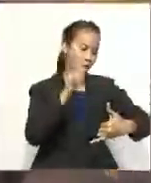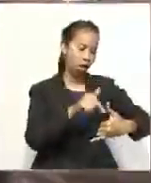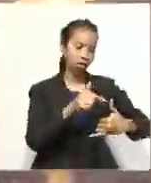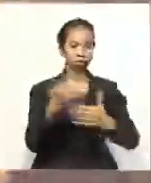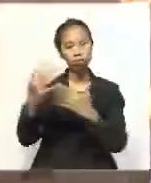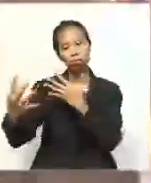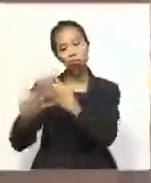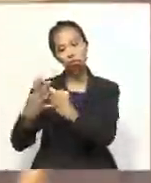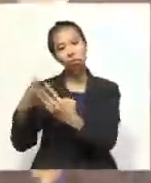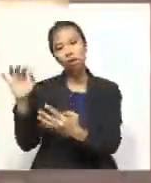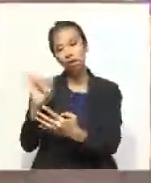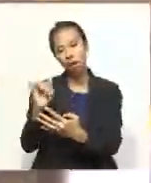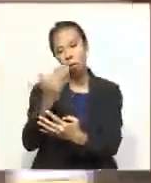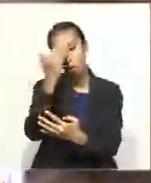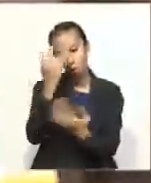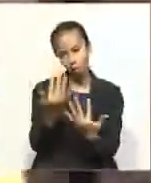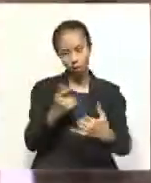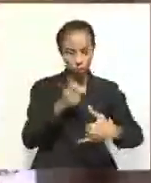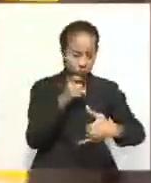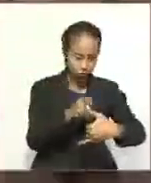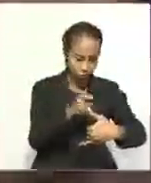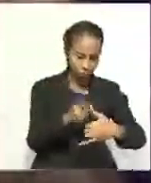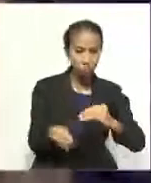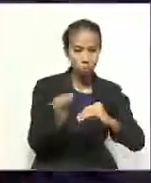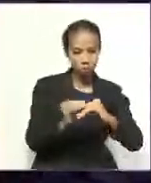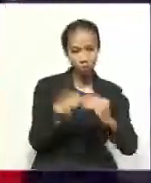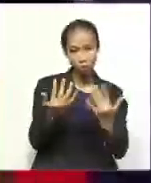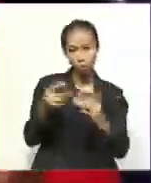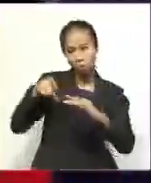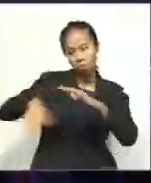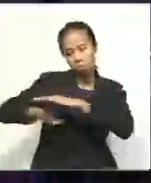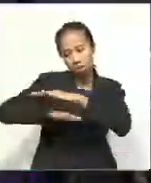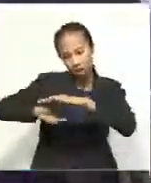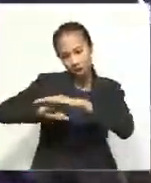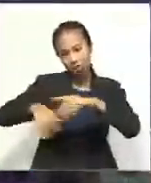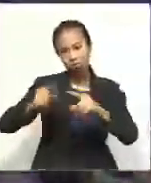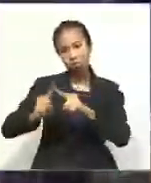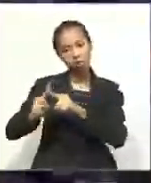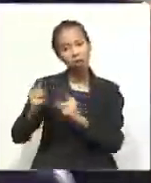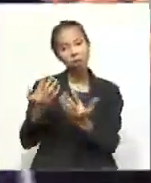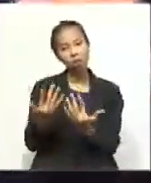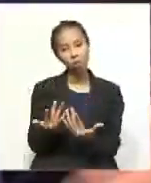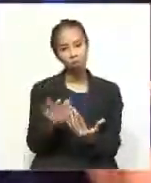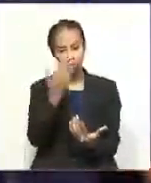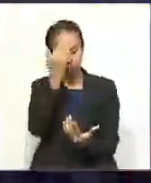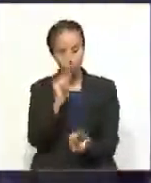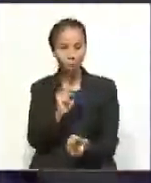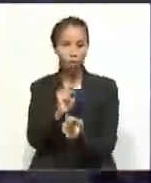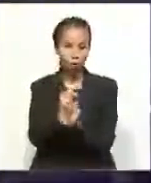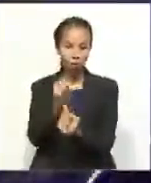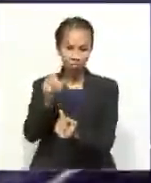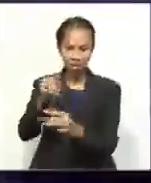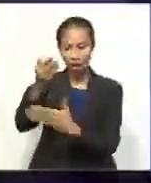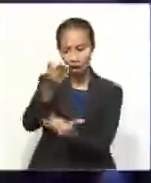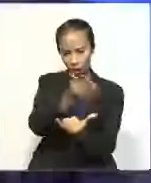เนื่องจากว่ายังต้องมีการสอบปากคำเพิ่มเติมและตำรวจยังต้องรอพยานหลักฐานทางนิติวิทยาศาสตร์จากจุดพบศพและจุดชำแหละศ